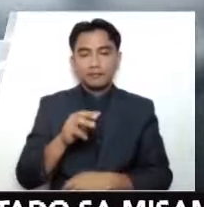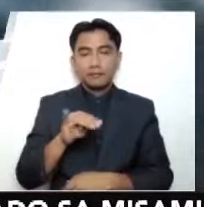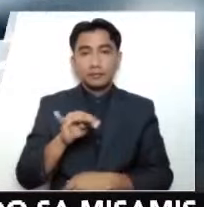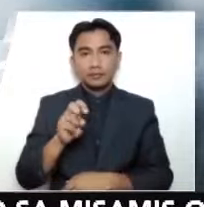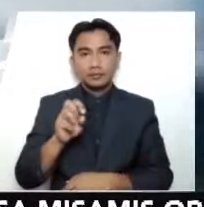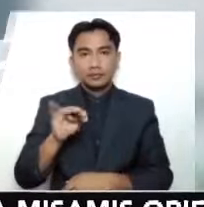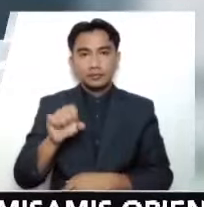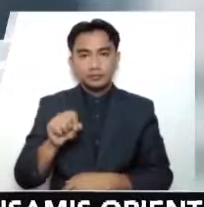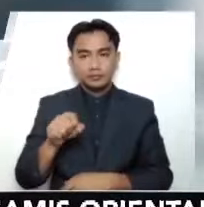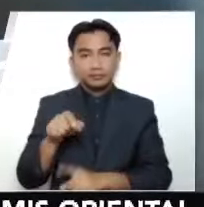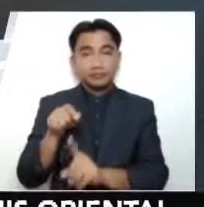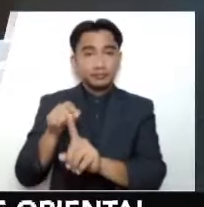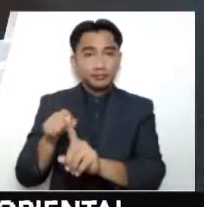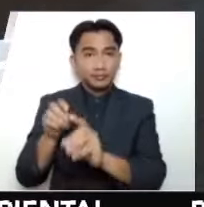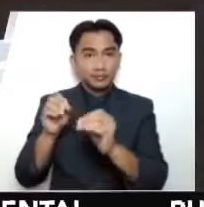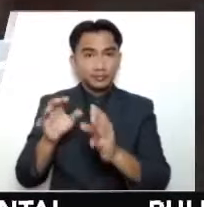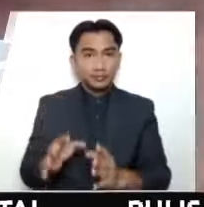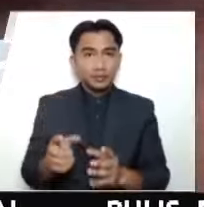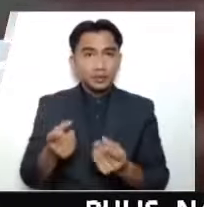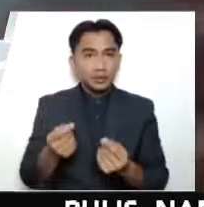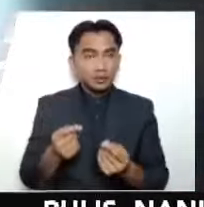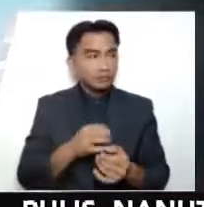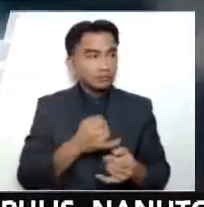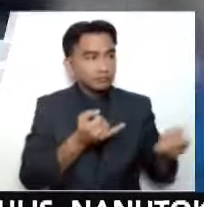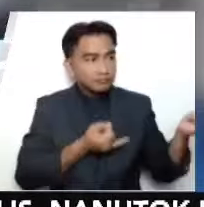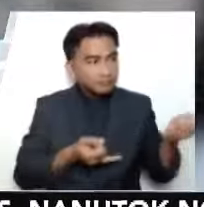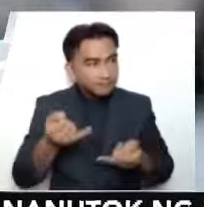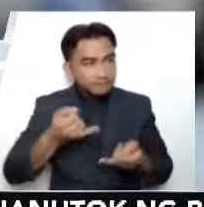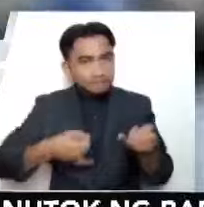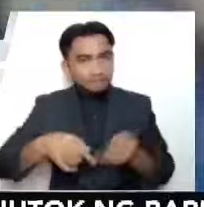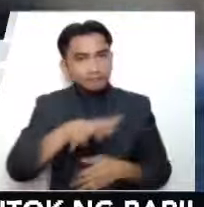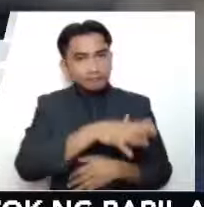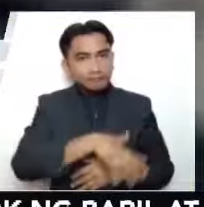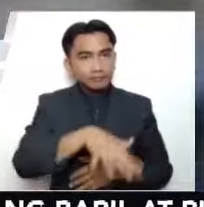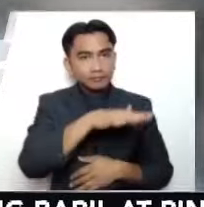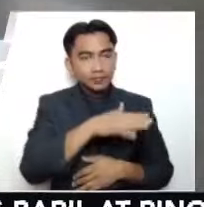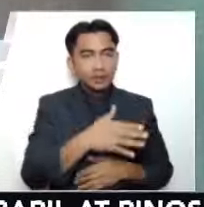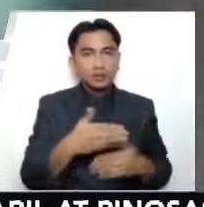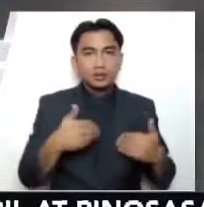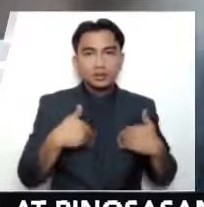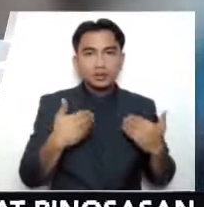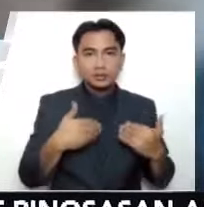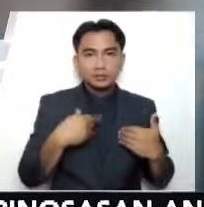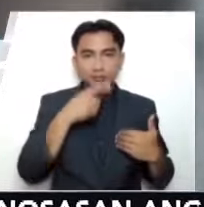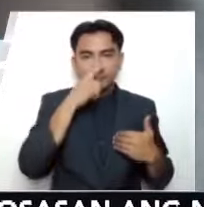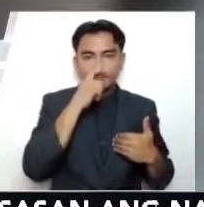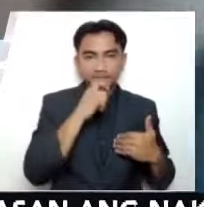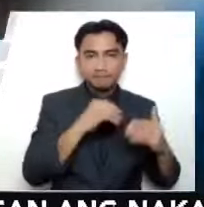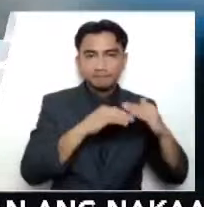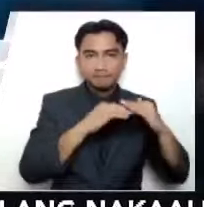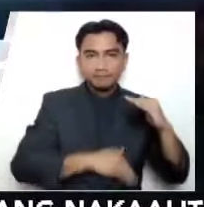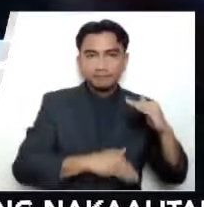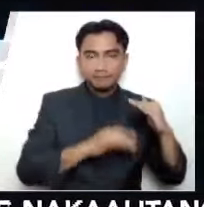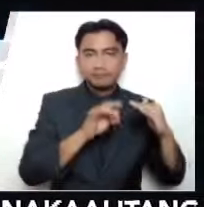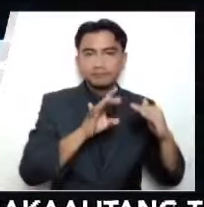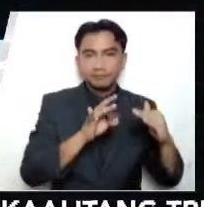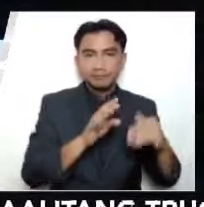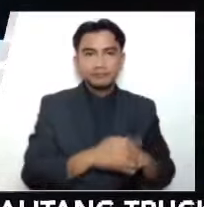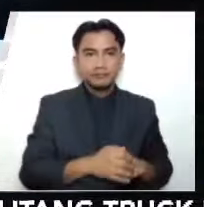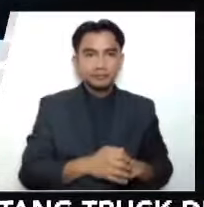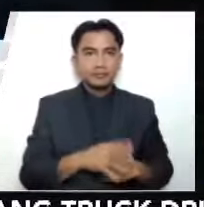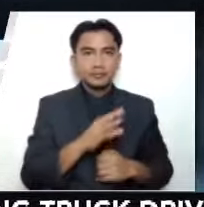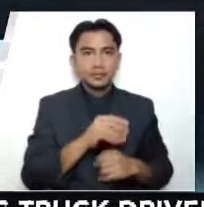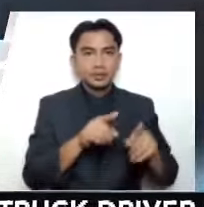kasi, pinapupunta raw sa kanyang bahay ang mga minor de edad niyang estudyante, pati na dating estudyante.